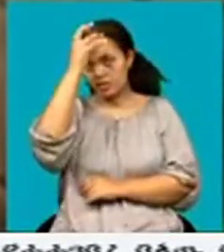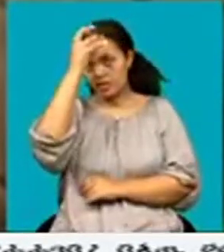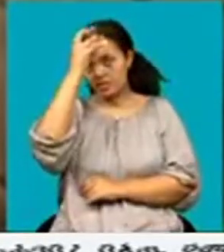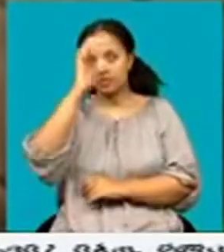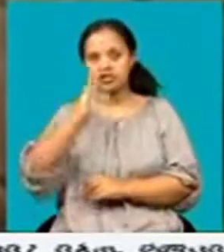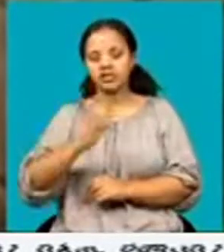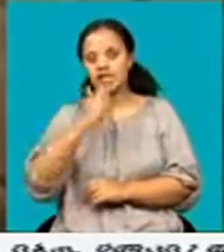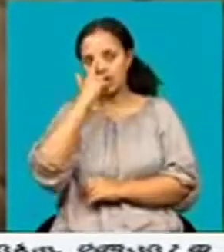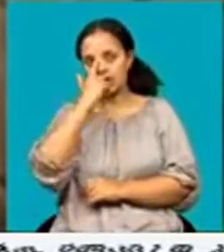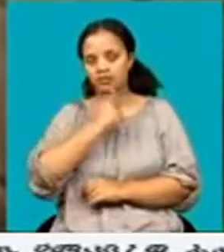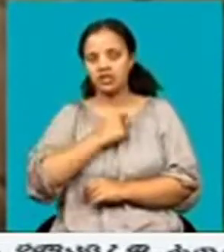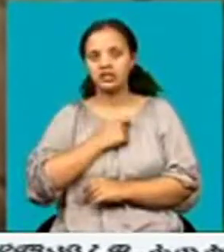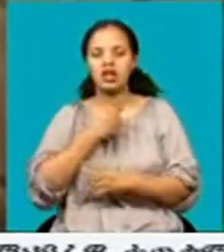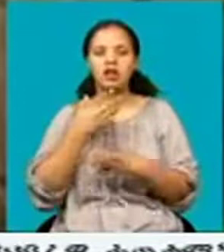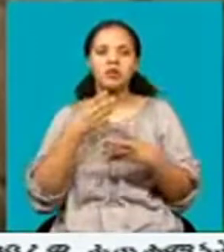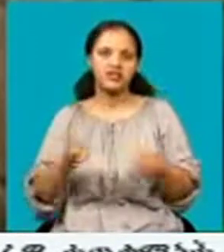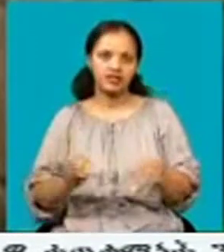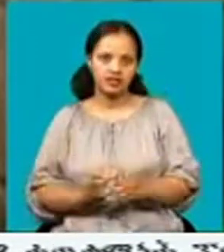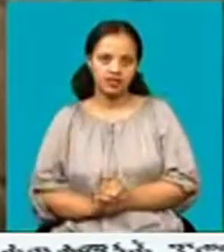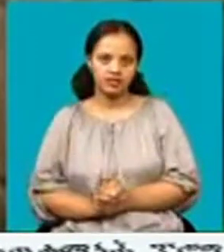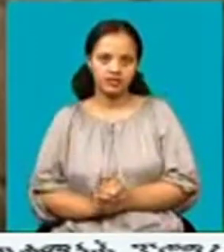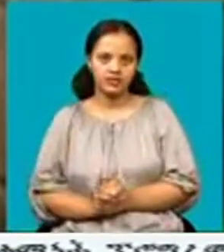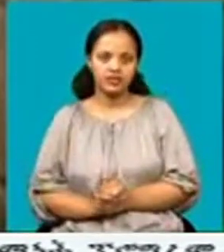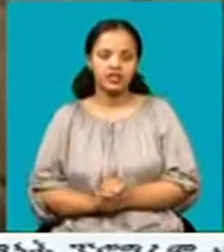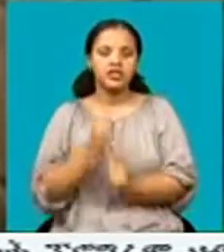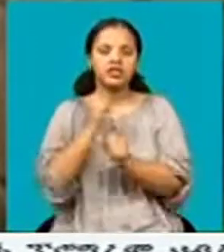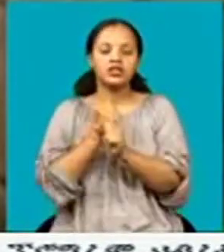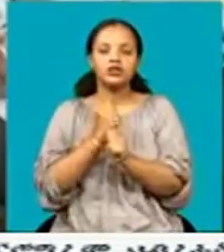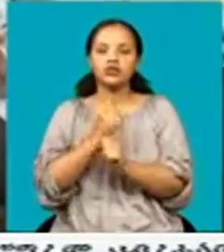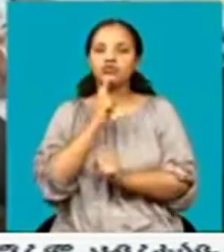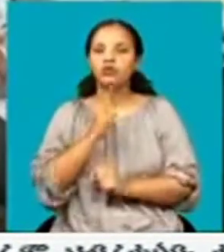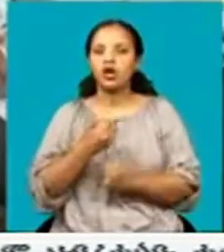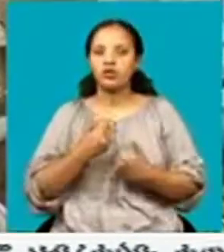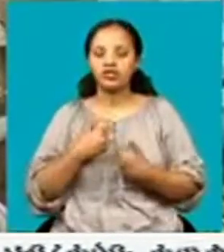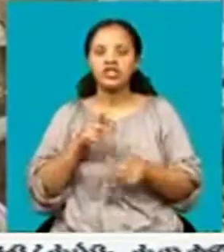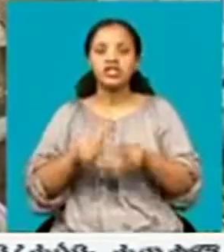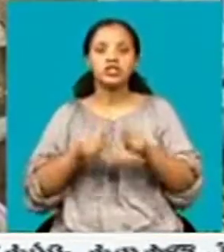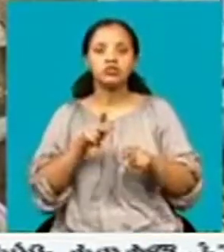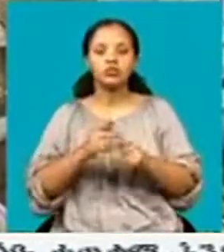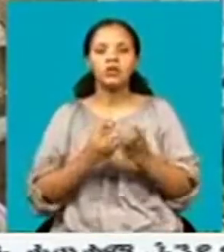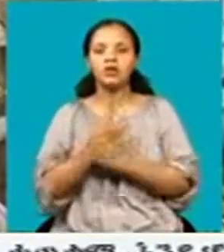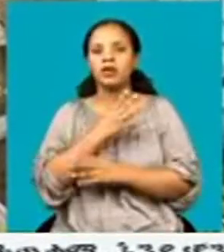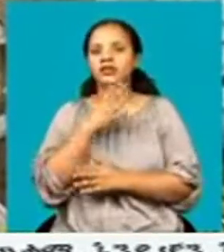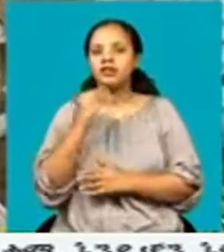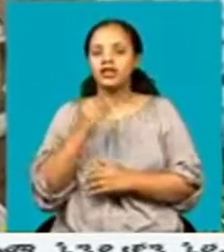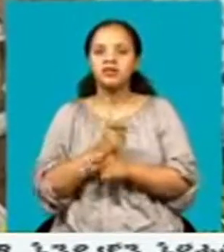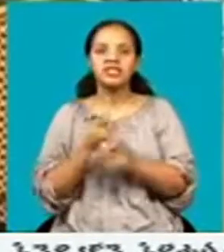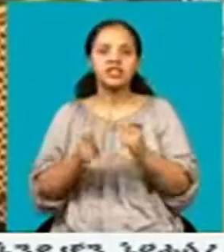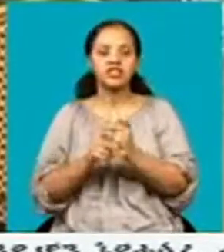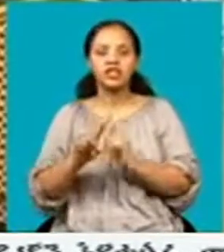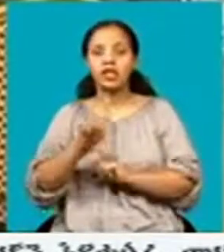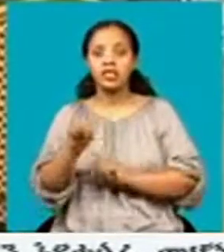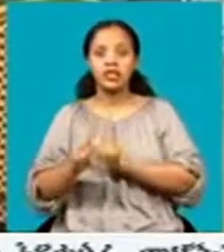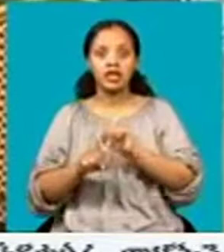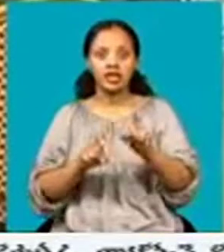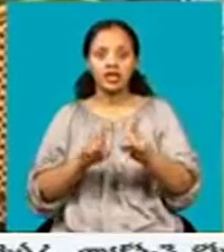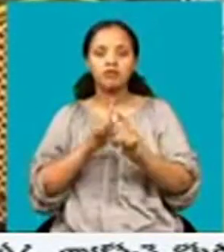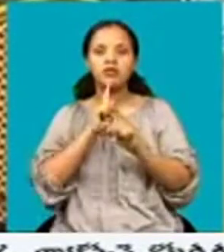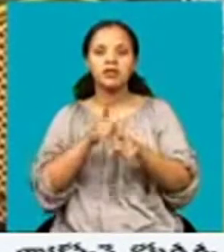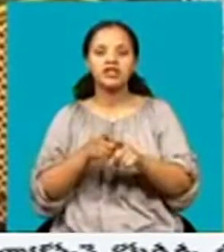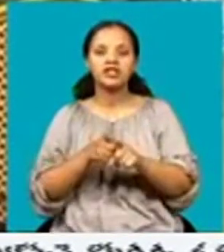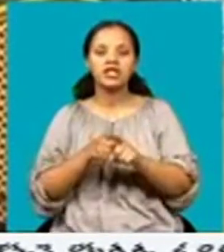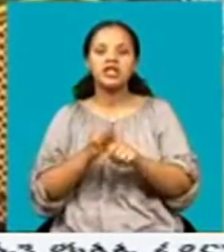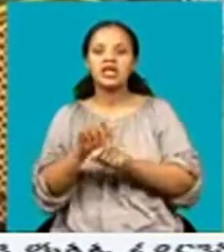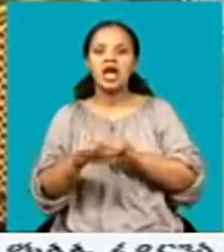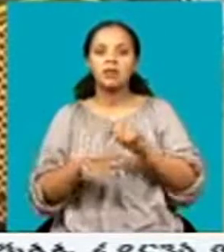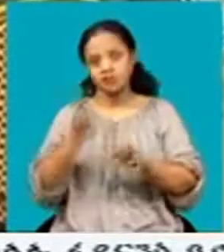የመንግስትን እምነት ለማሳጣት እየሰሩ ነው ያሉት። የህዝቡ የመልማትና የመደራጀት ጥያቄውን የሚመልስ ተራማጅ